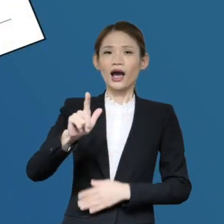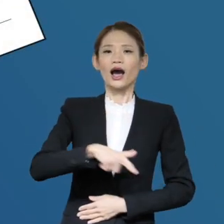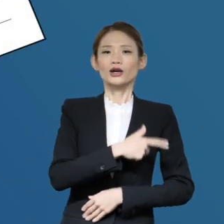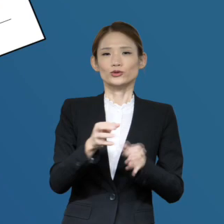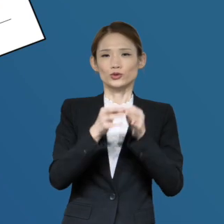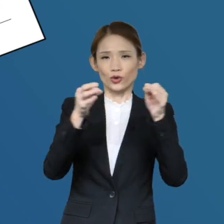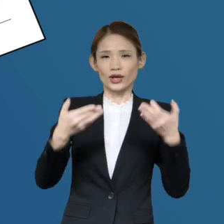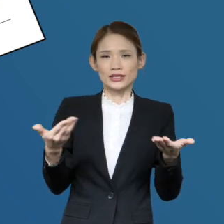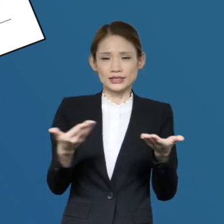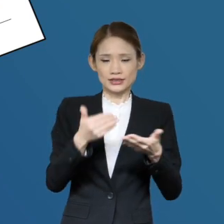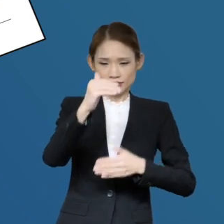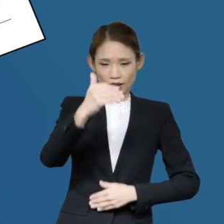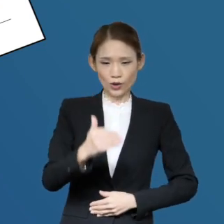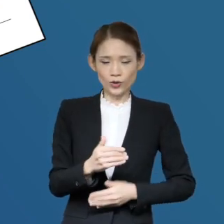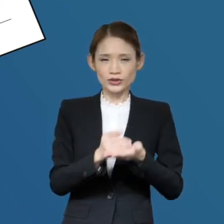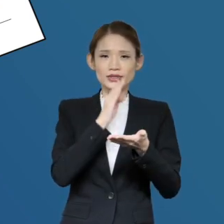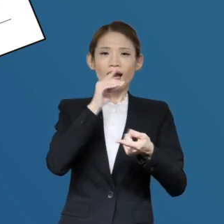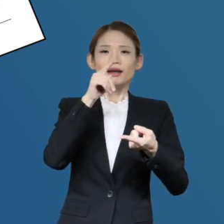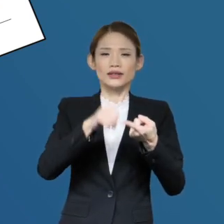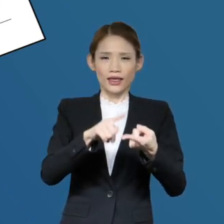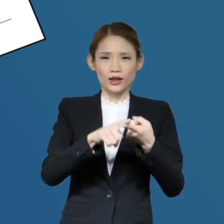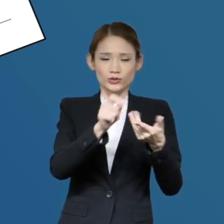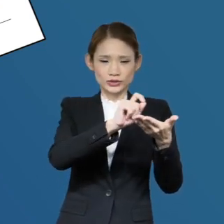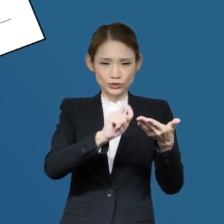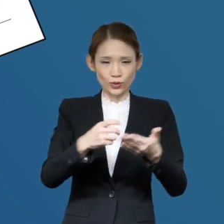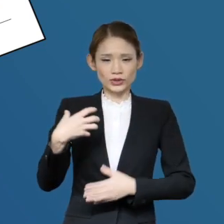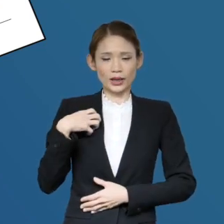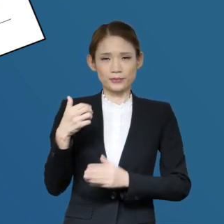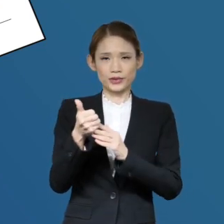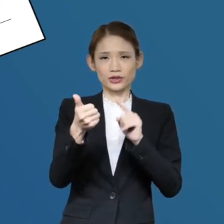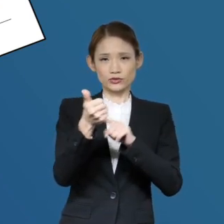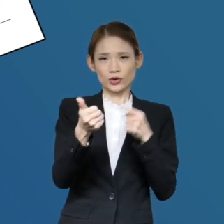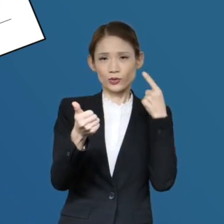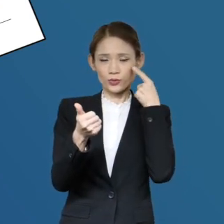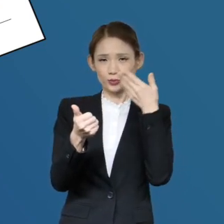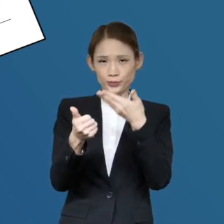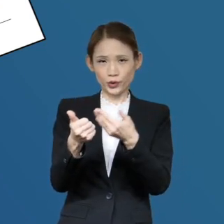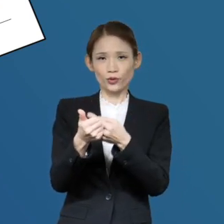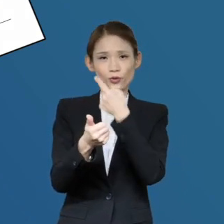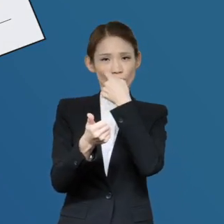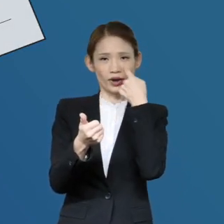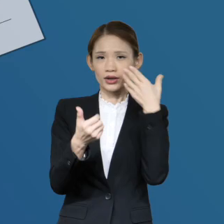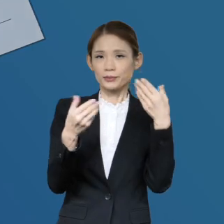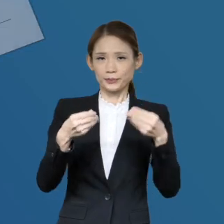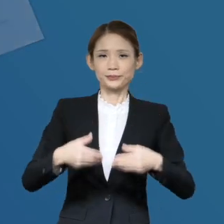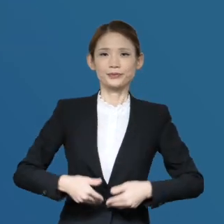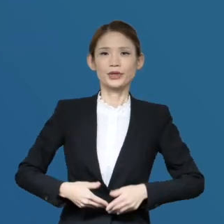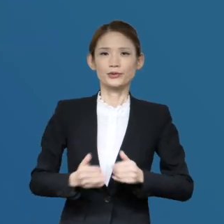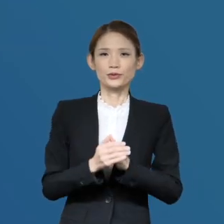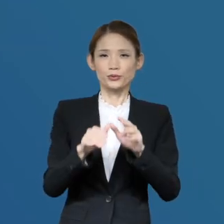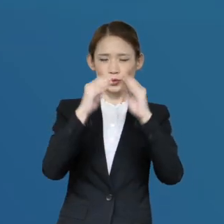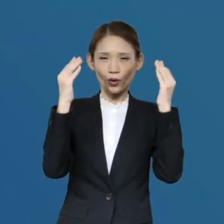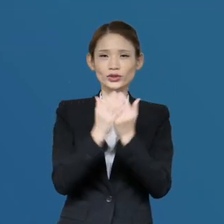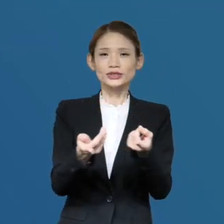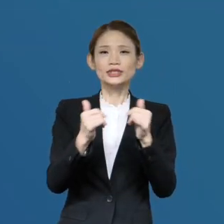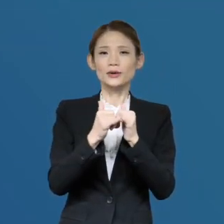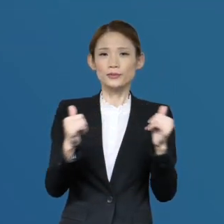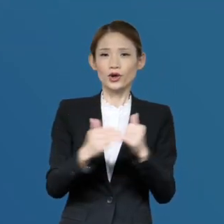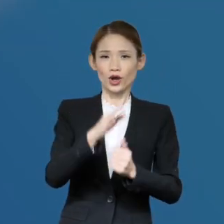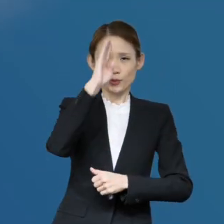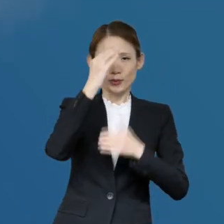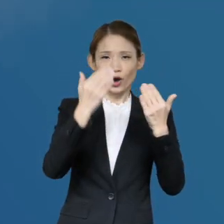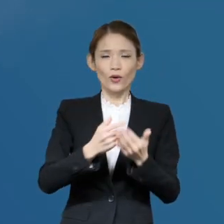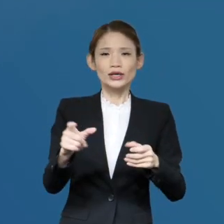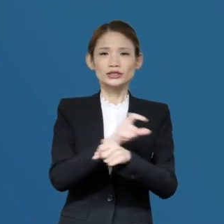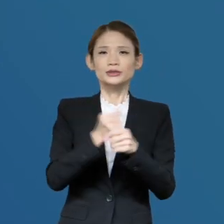동안 일한 내용을 사실대로 쓰고 담당 직원에게 확인을 받습니다. 모든 참여자는